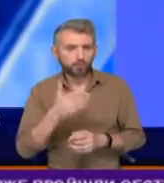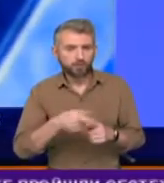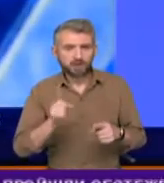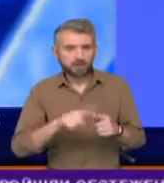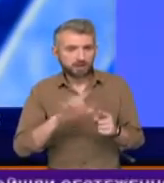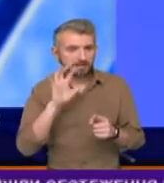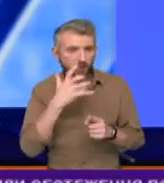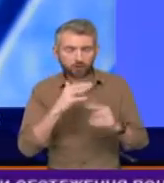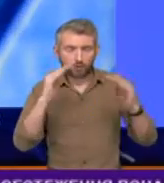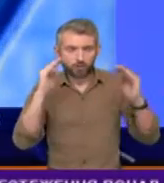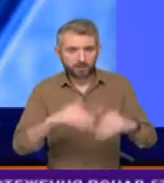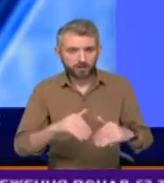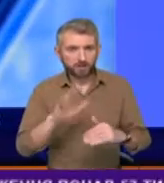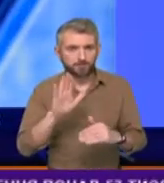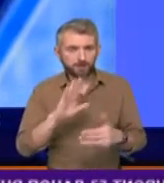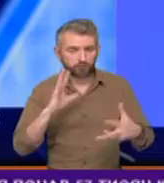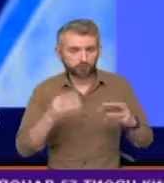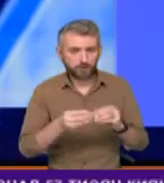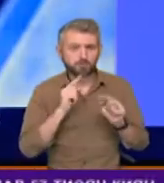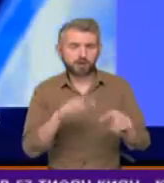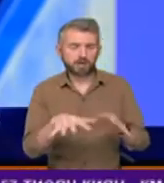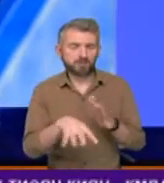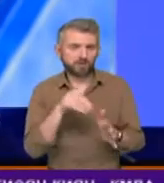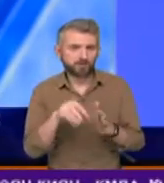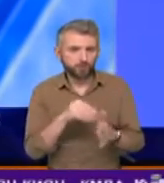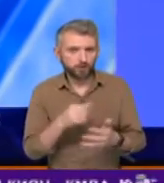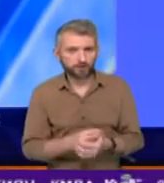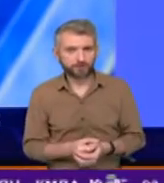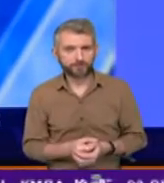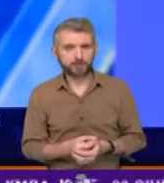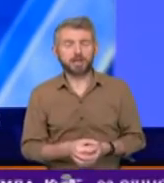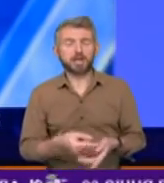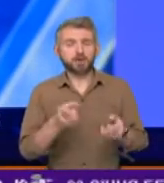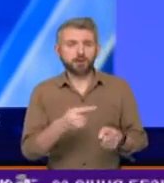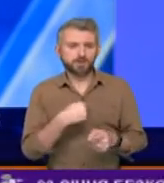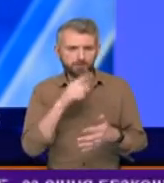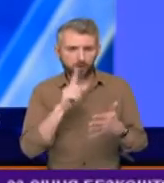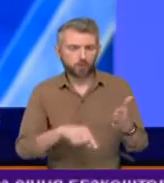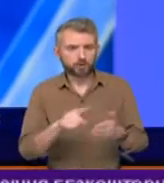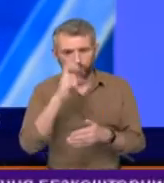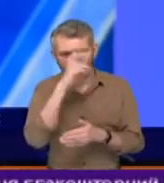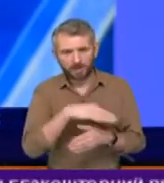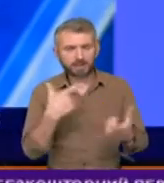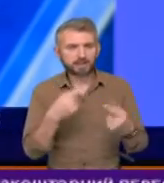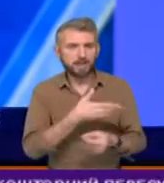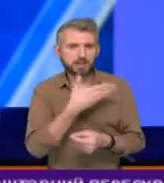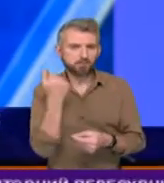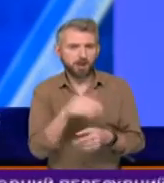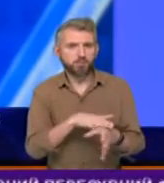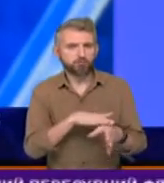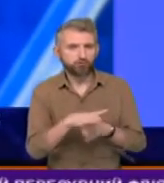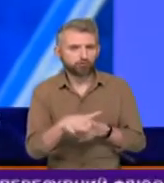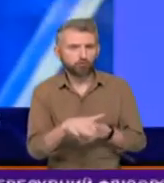ще й обвалити після того результат парламентських виборів. Насправді я переконаний, що в країні, в якій немає